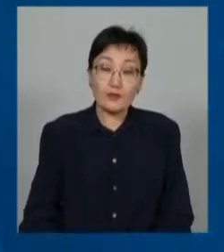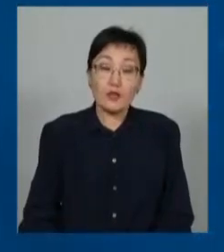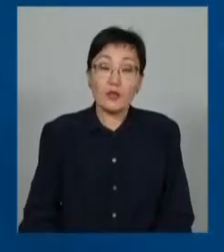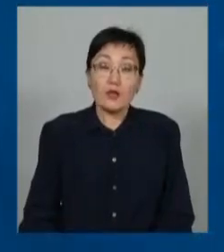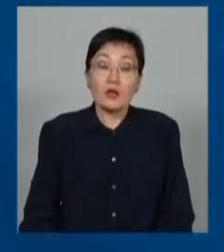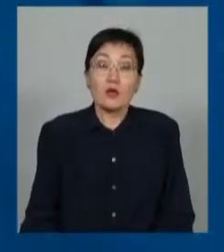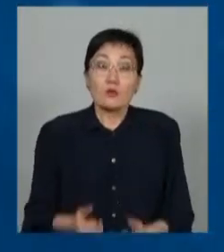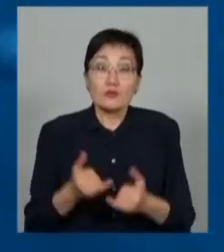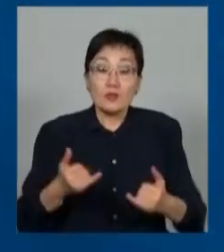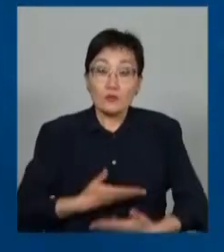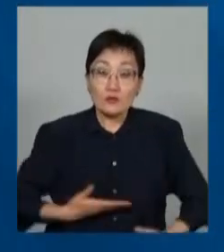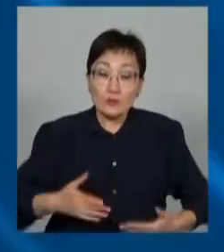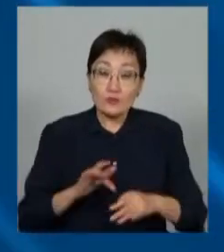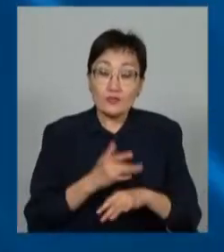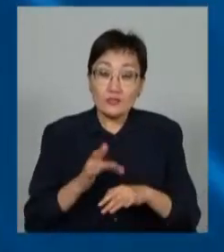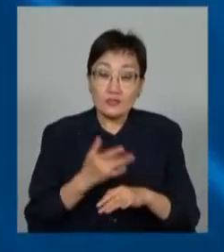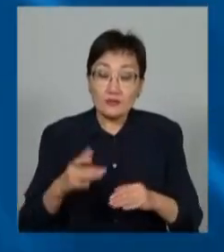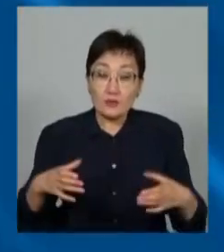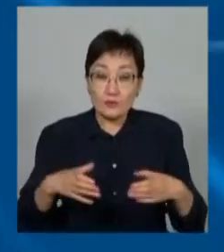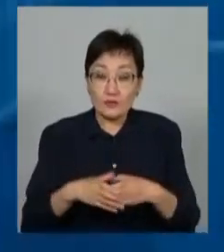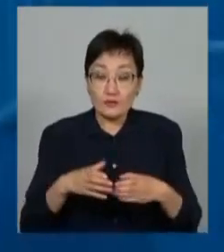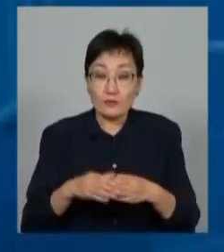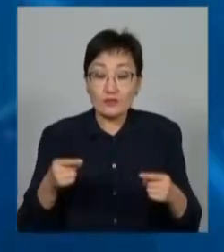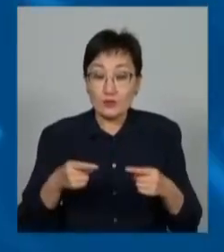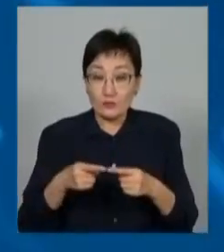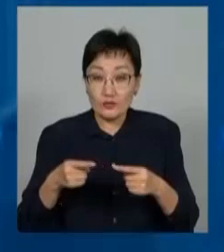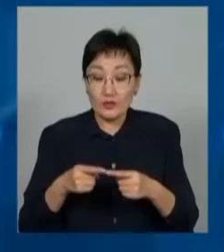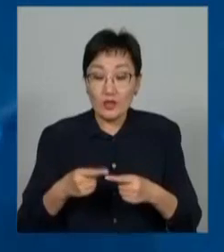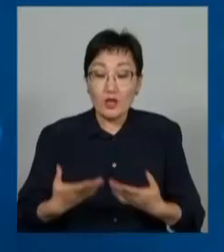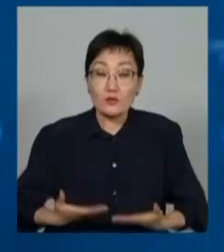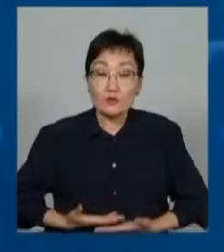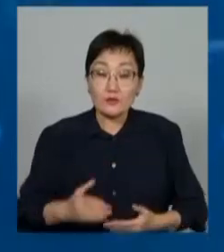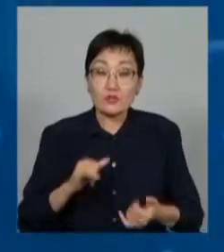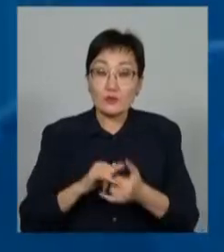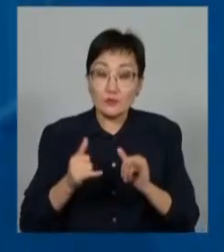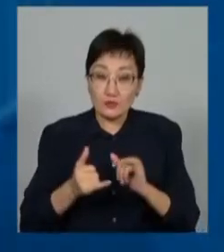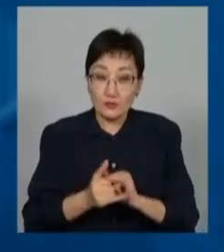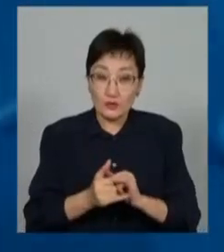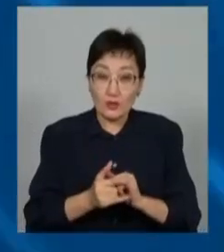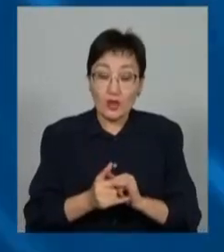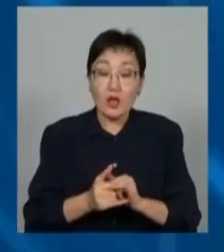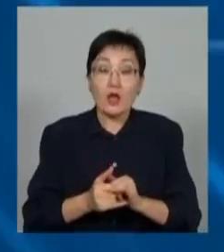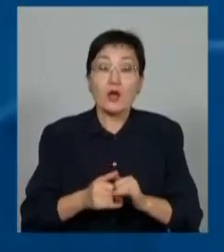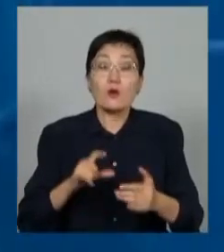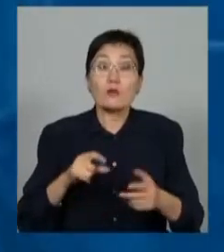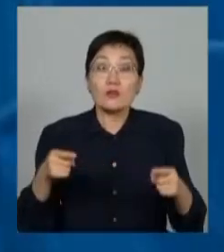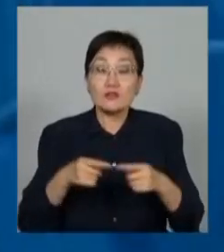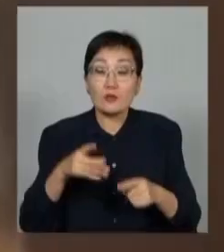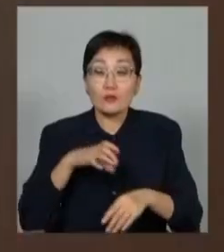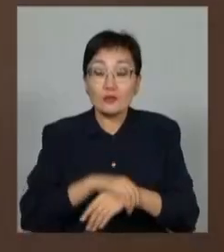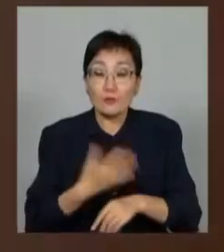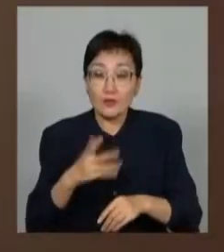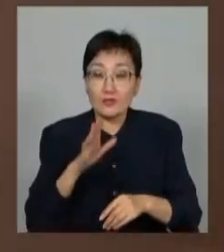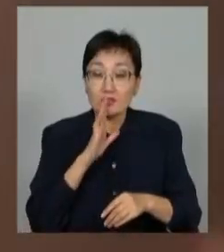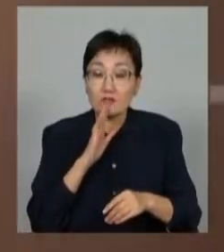Притон для оказания интимных услуг организовала в съемной квартире жительница Усть-Каменогорска. В борделе обнаружили 5 девушек